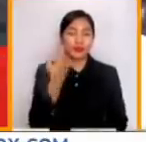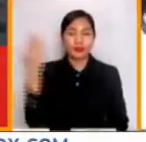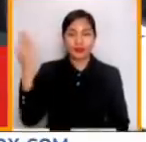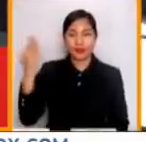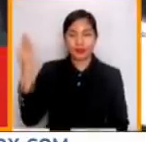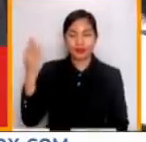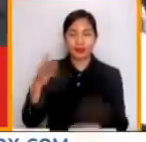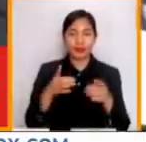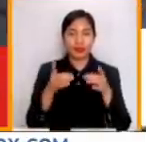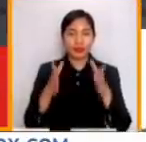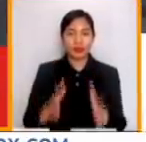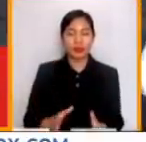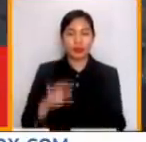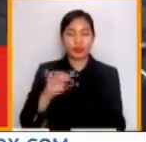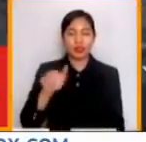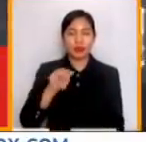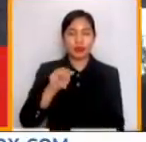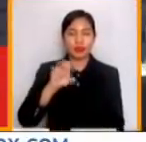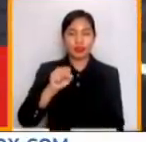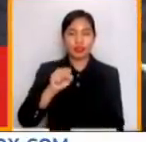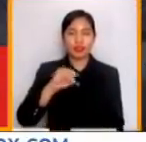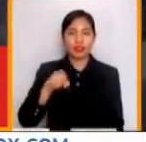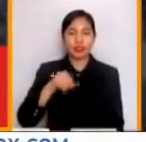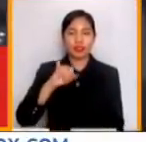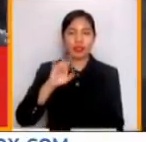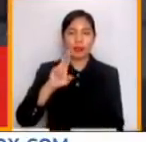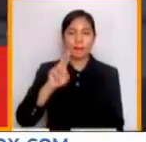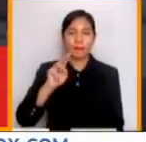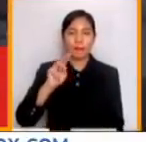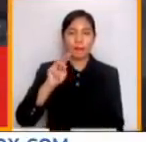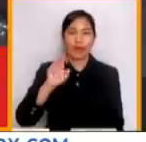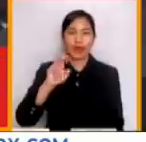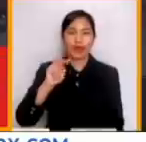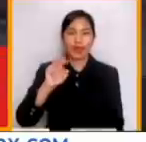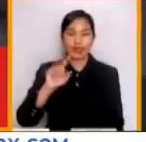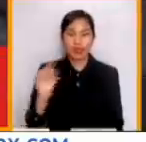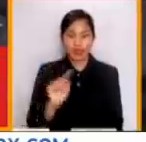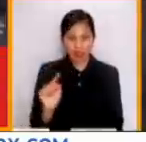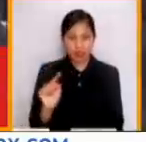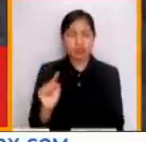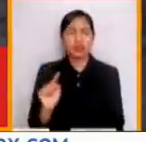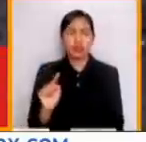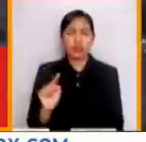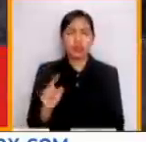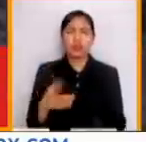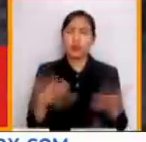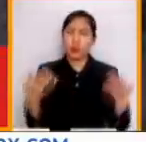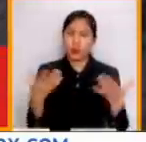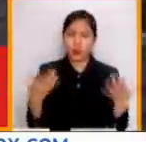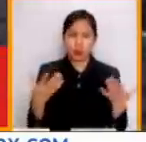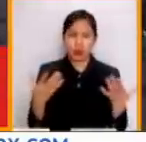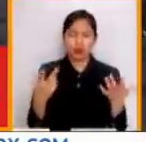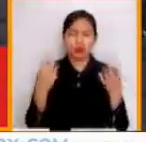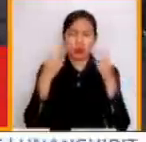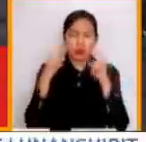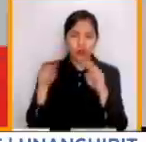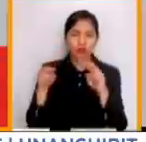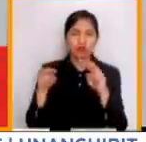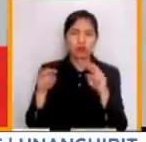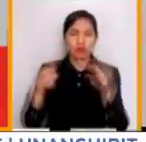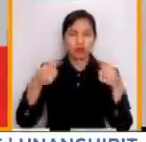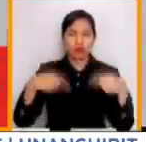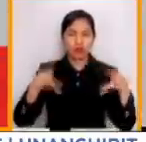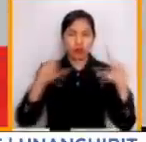Jimenez ng COMELEC. Mapapanood yung live stream o naka-live stream itong COC filing sa Facebook